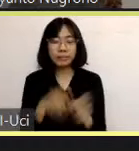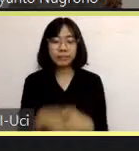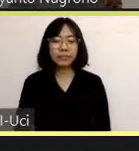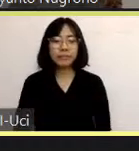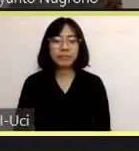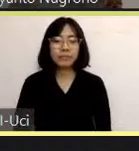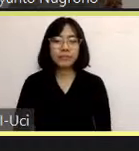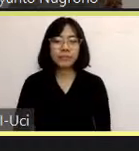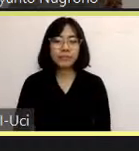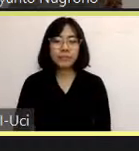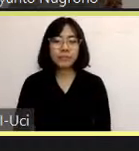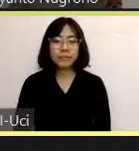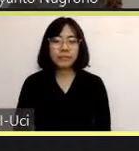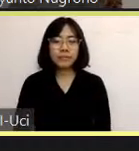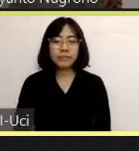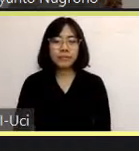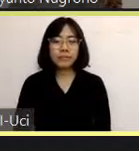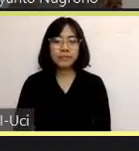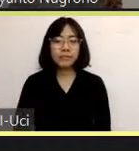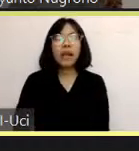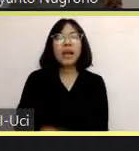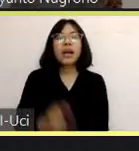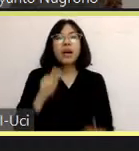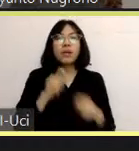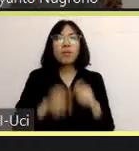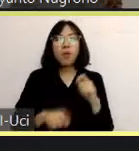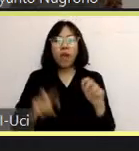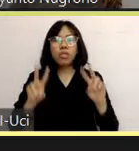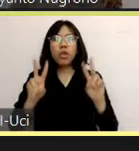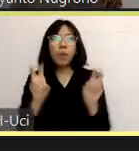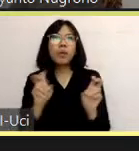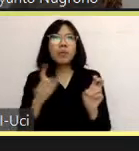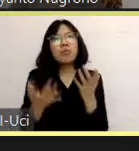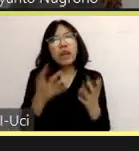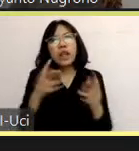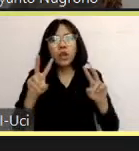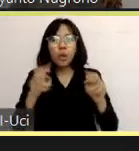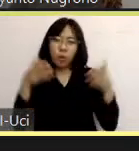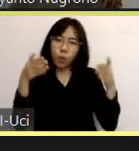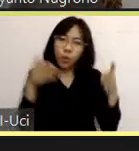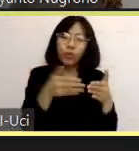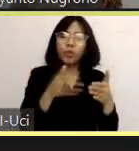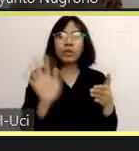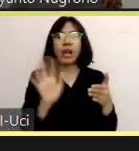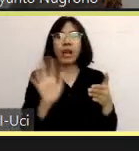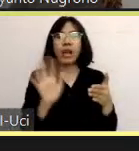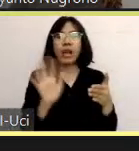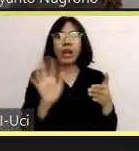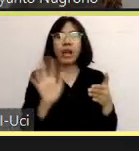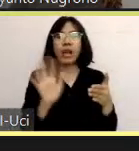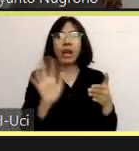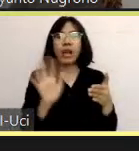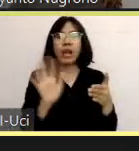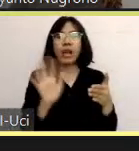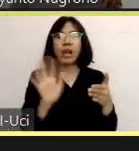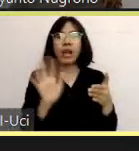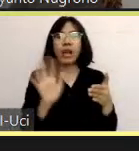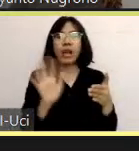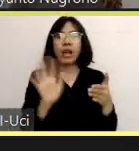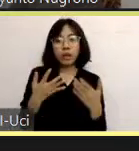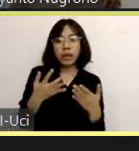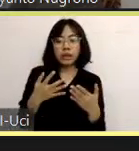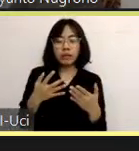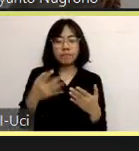mungkin topik yang lebih besar lagi. Dan ini tentang bagaimana masyarakat sipil di Indonesia